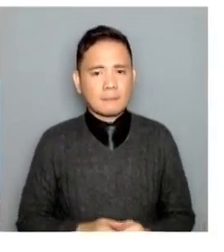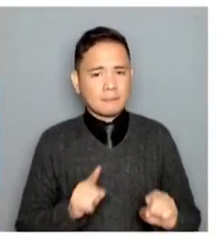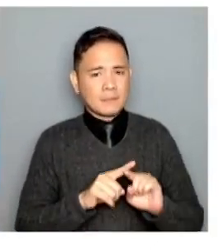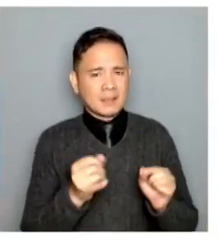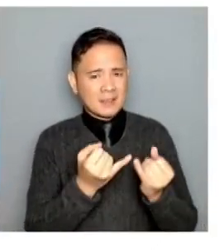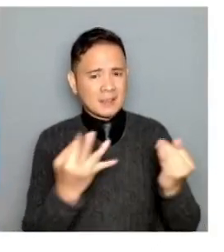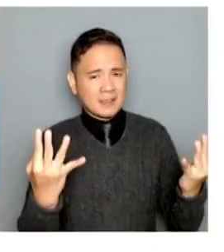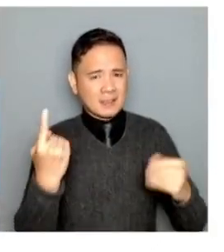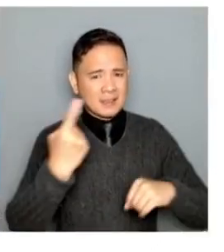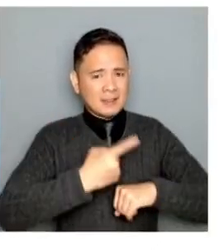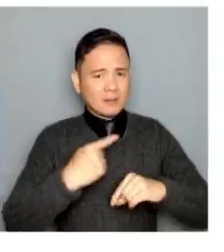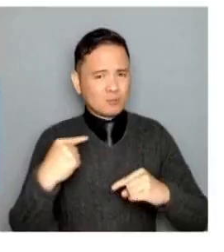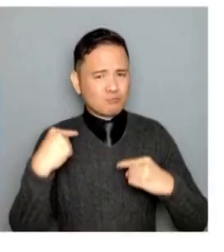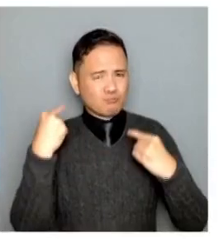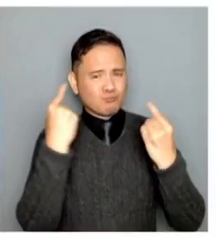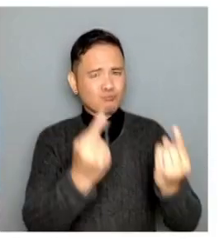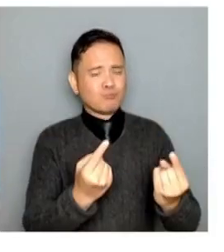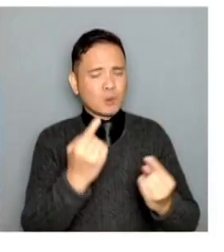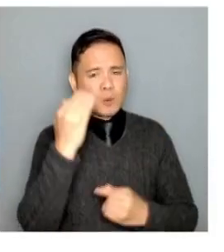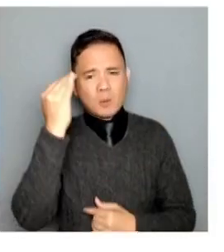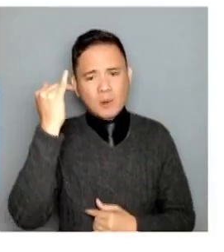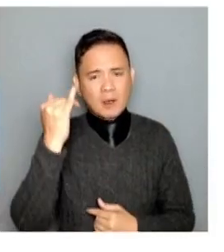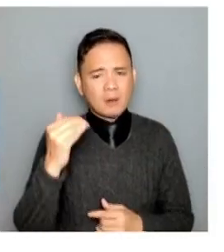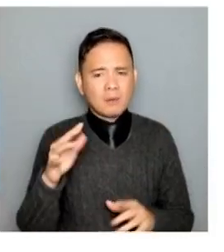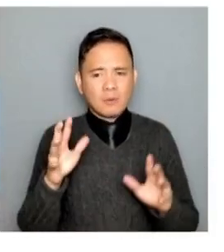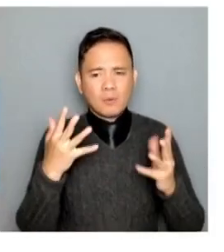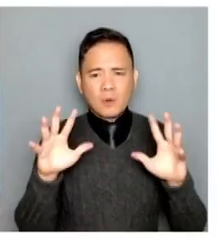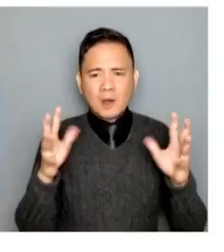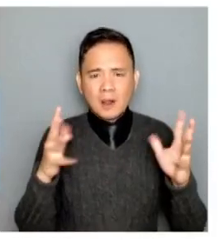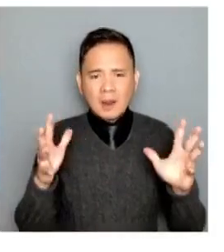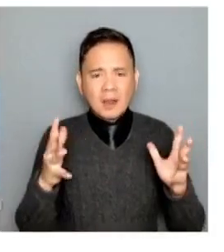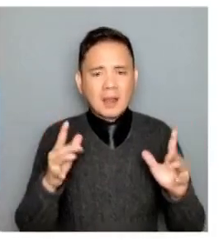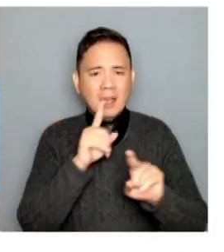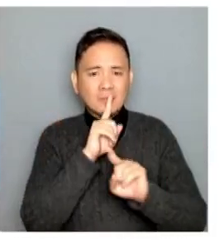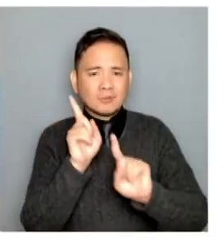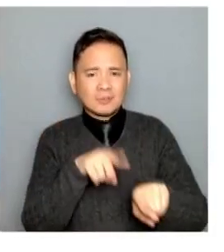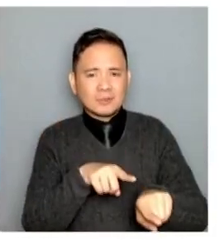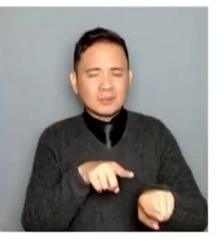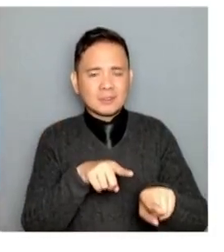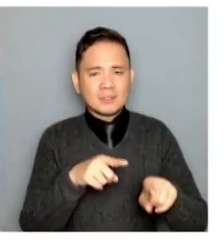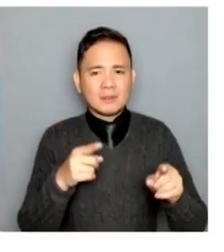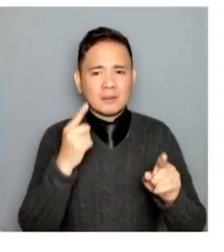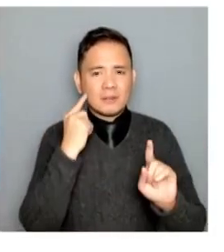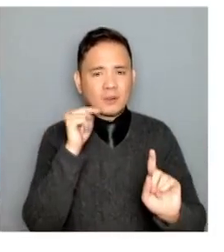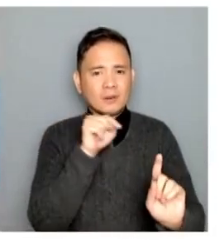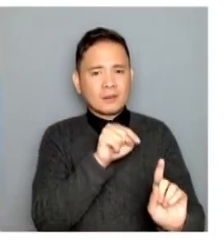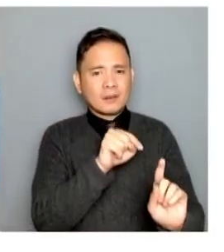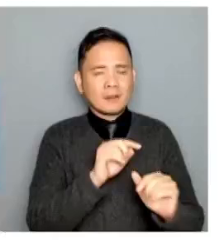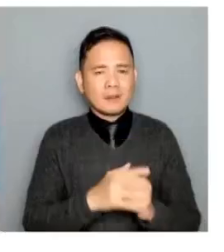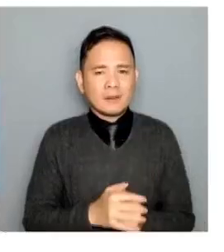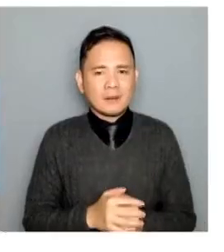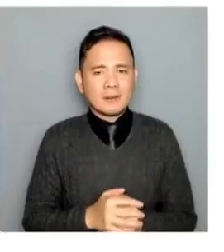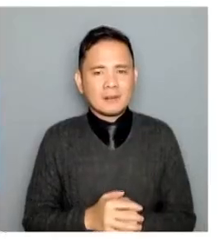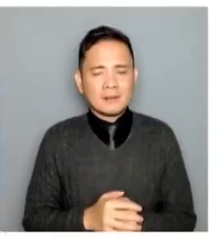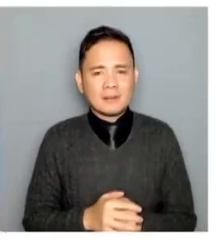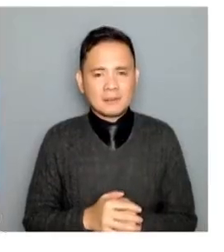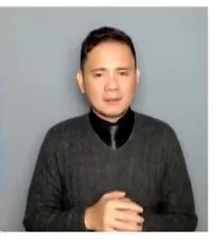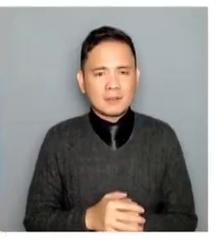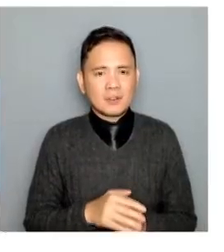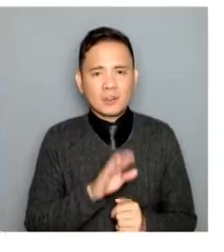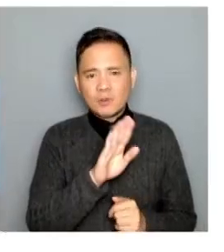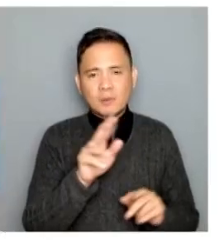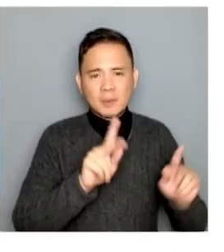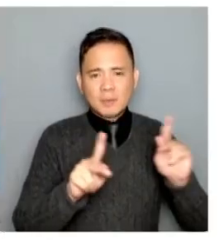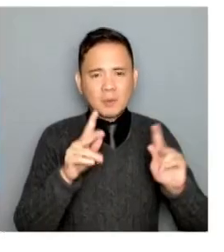tila bakit wala pa rin tiyak na kasagutan dito sa mga tanong po ninyo at nung mga constituents po